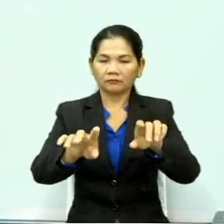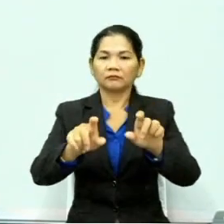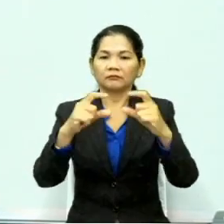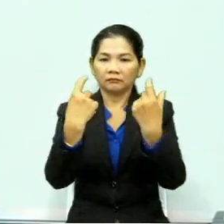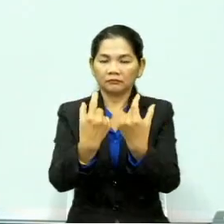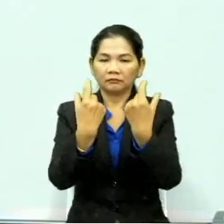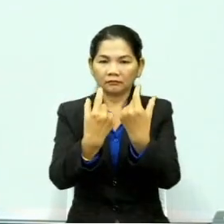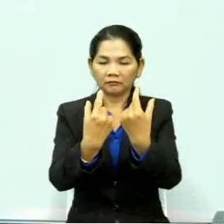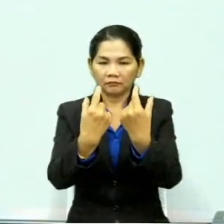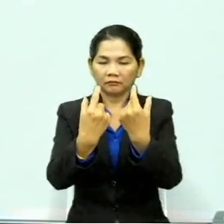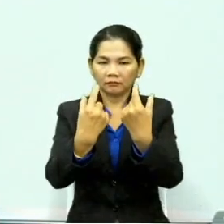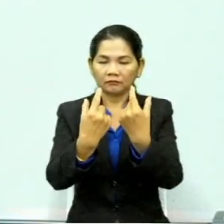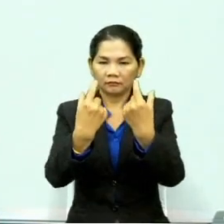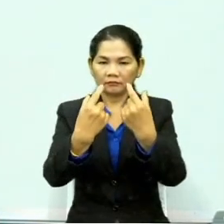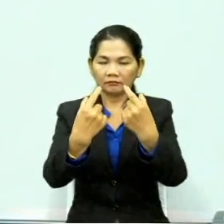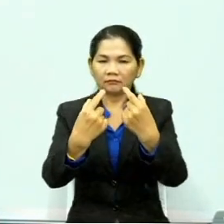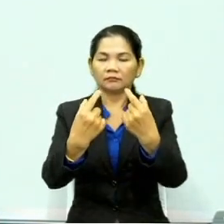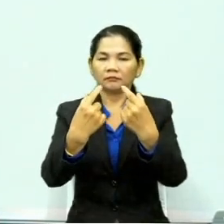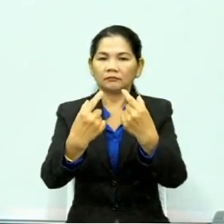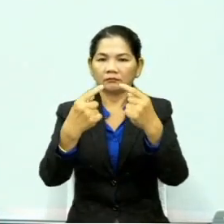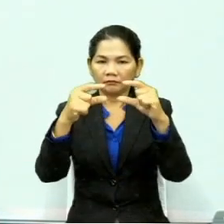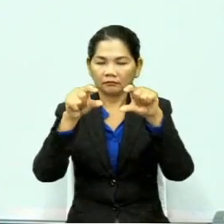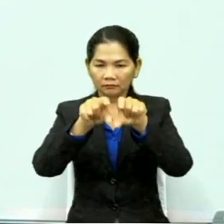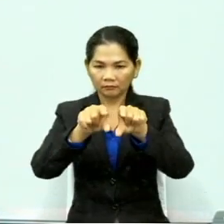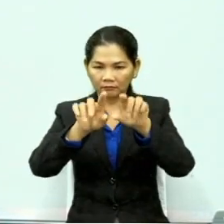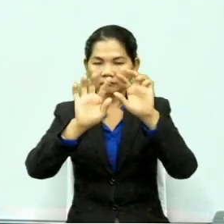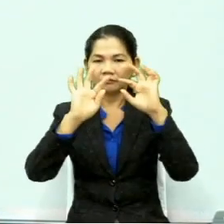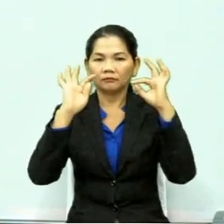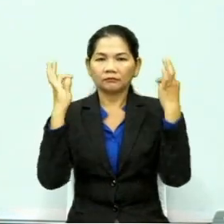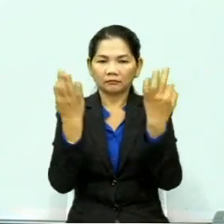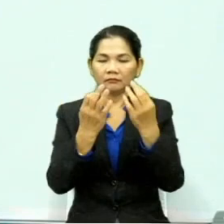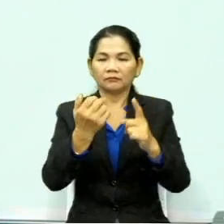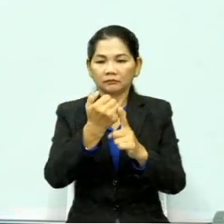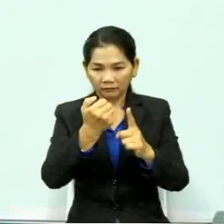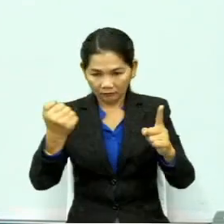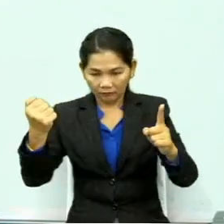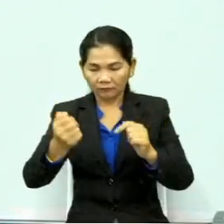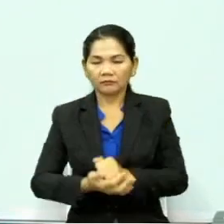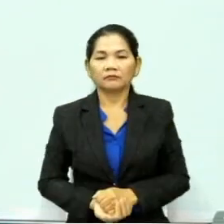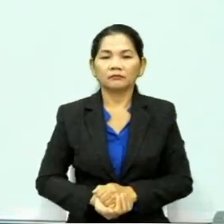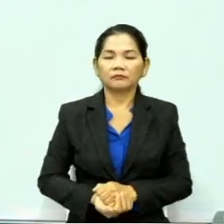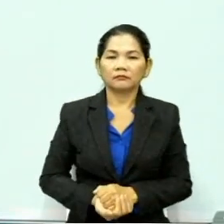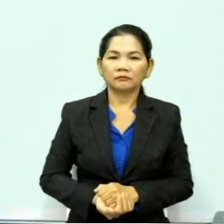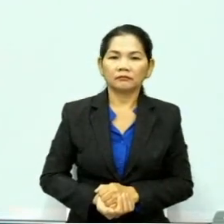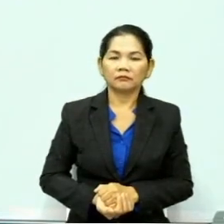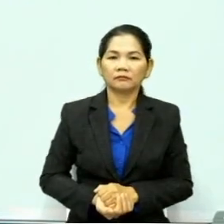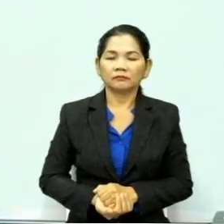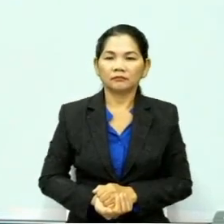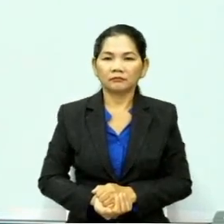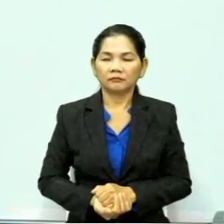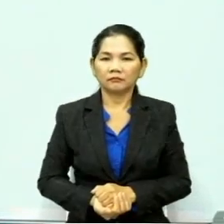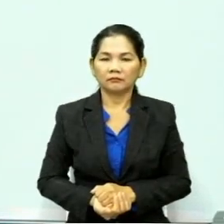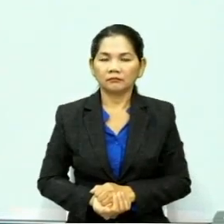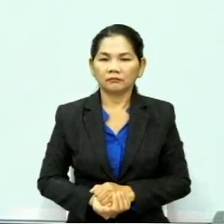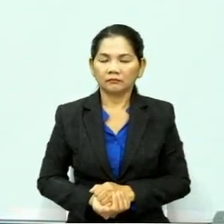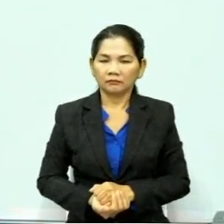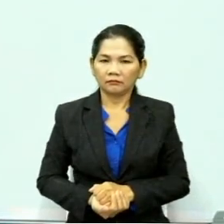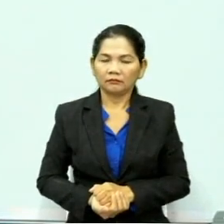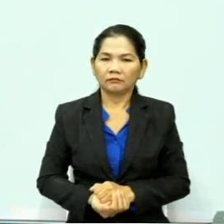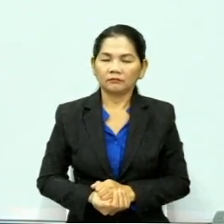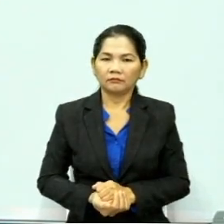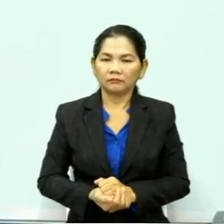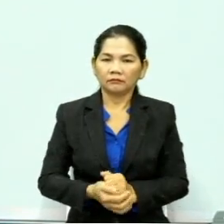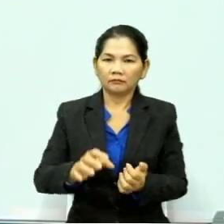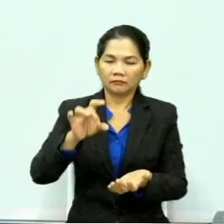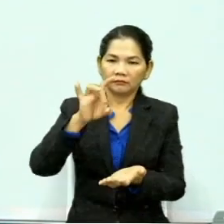nó bên ý chá thân ạ bịa chì niếm chá miên này thá chà bôi chà rồi có đầm